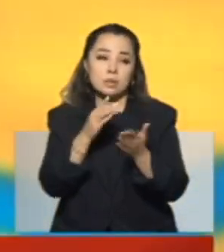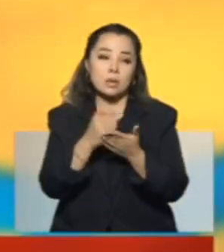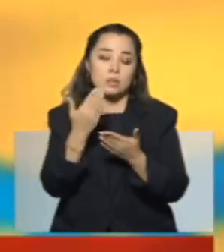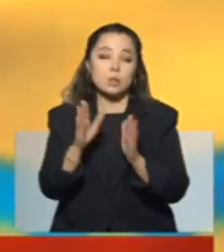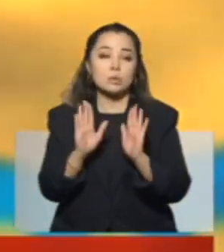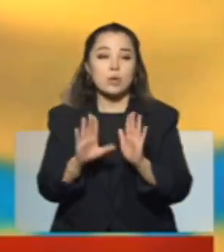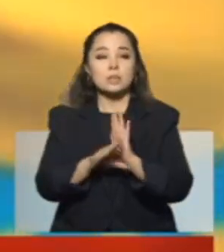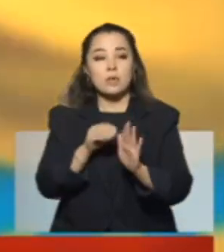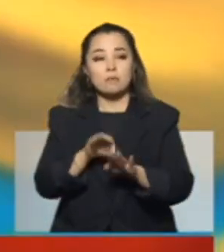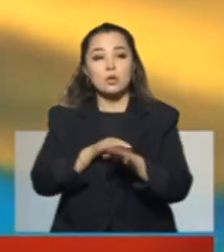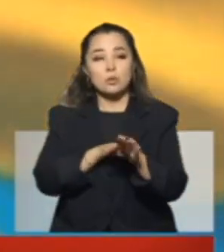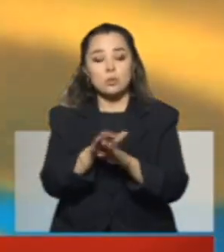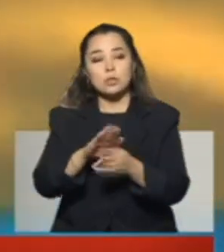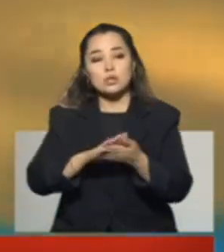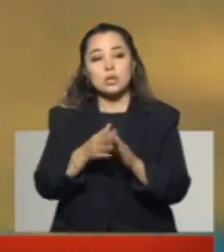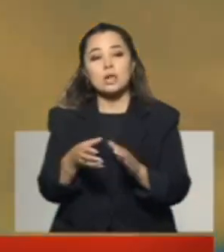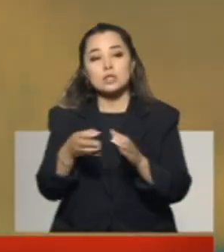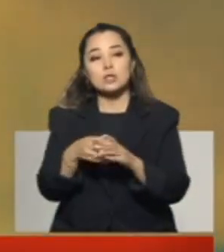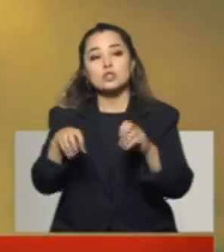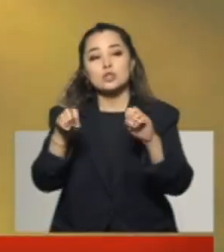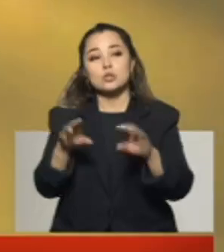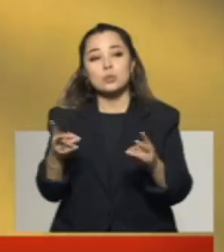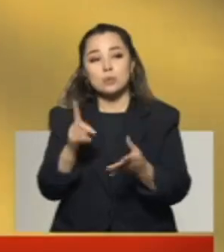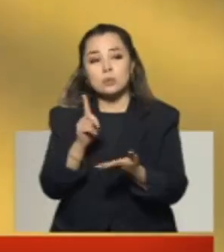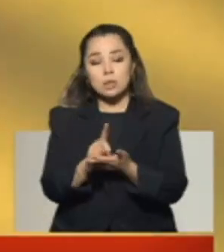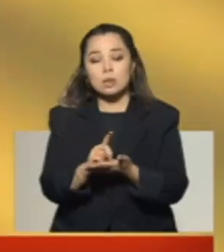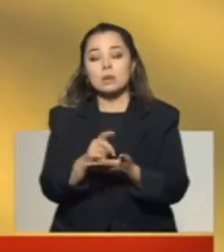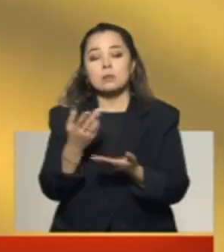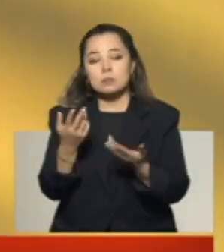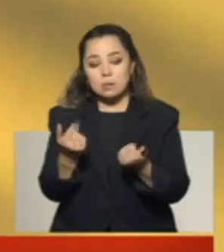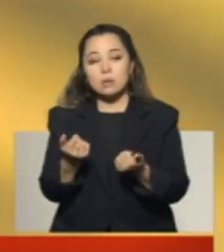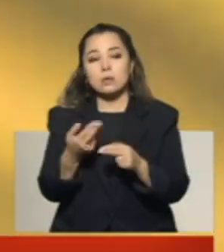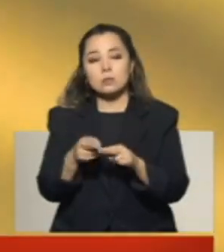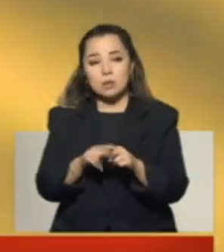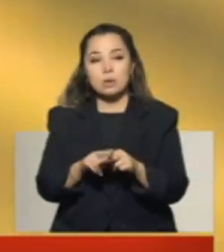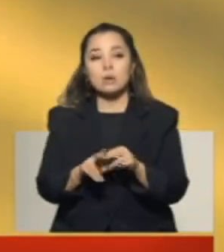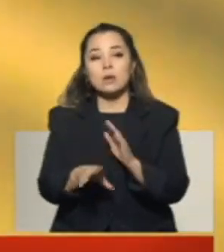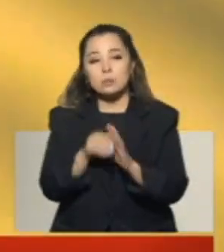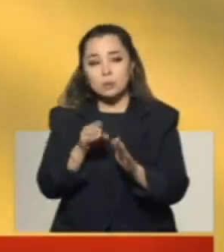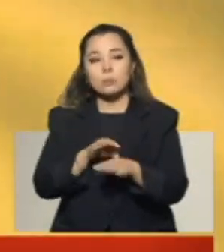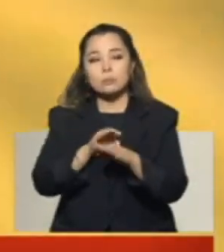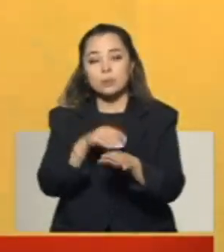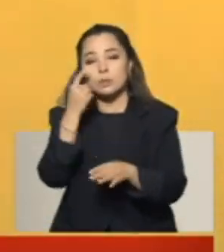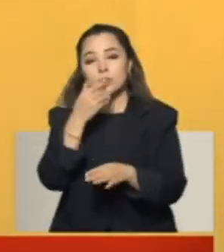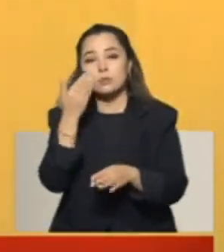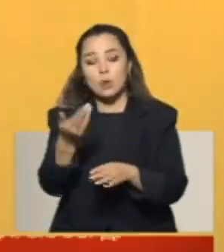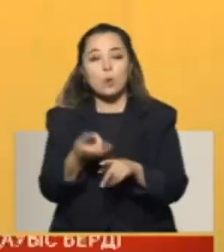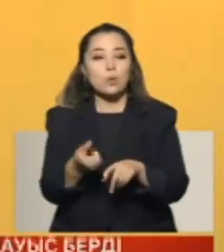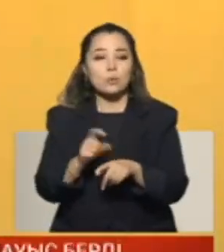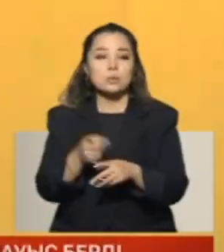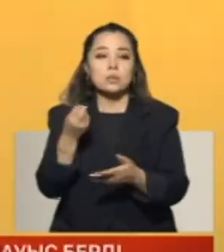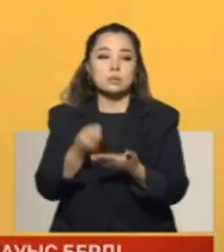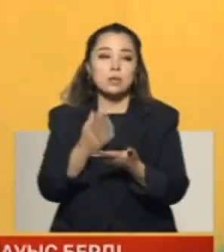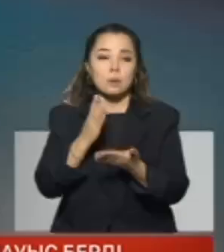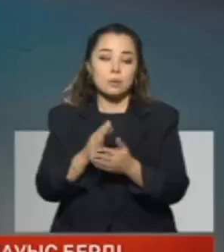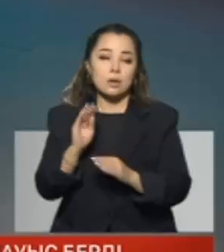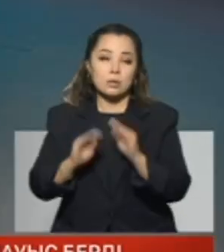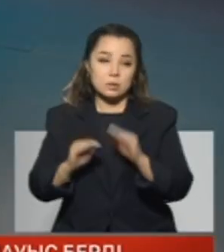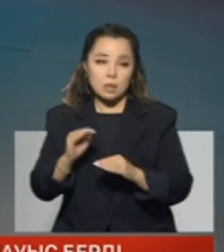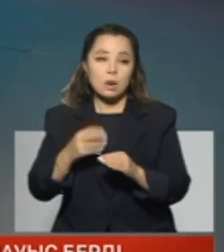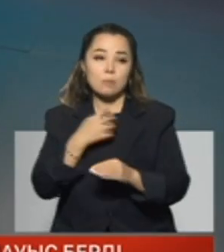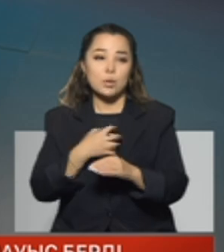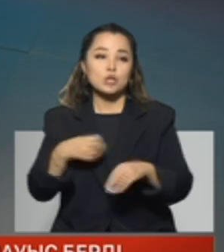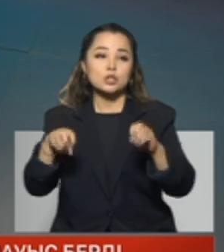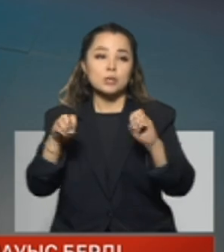тек референдум жағдайында ғана шешу керек болса, онда әлбетте референдум бұл жаңағы бір жағынан бұл өте қымбат инструмент, бірақ